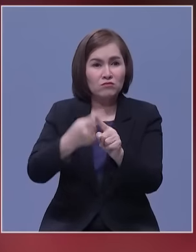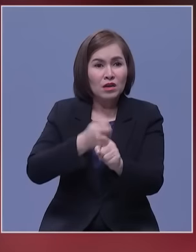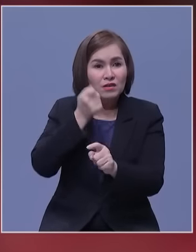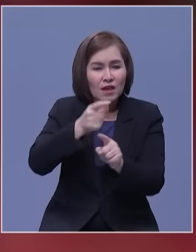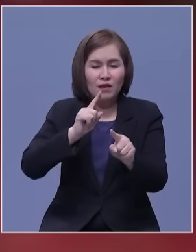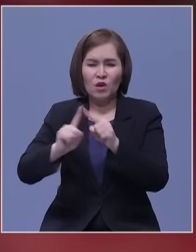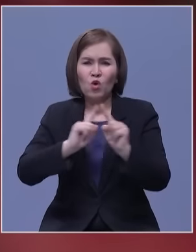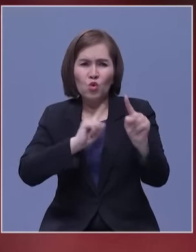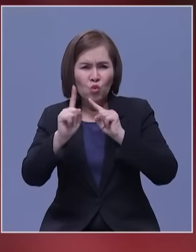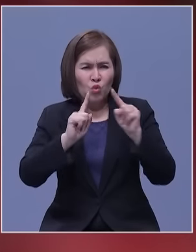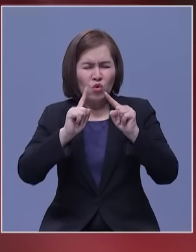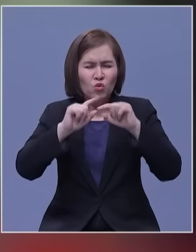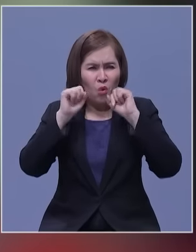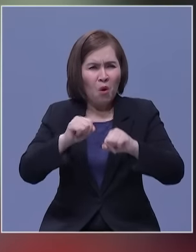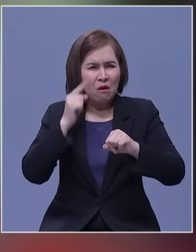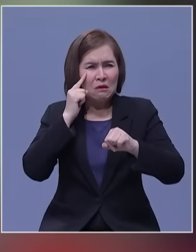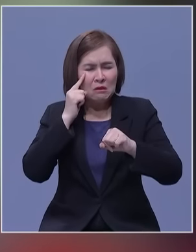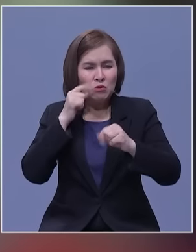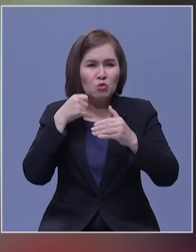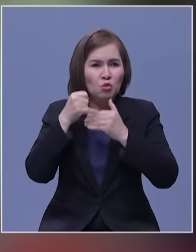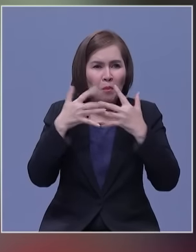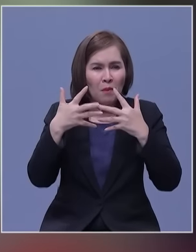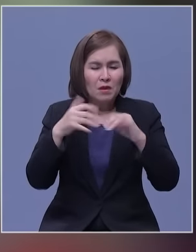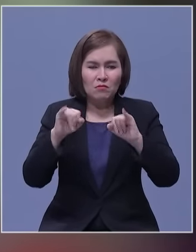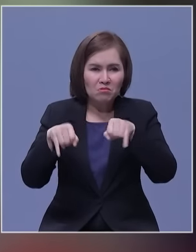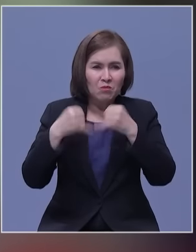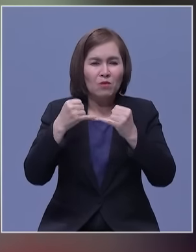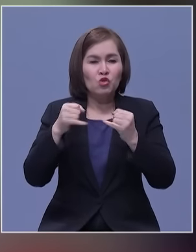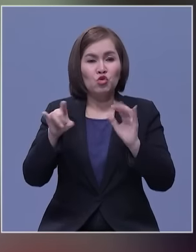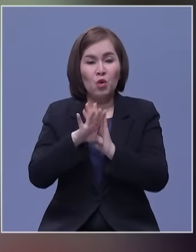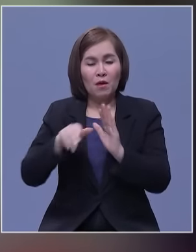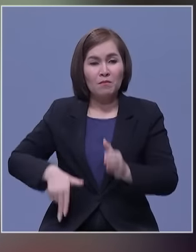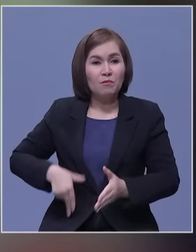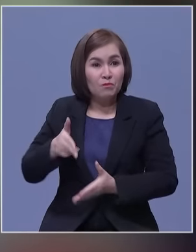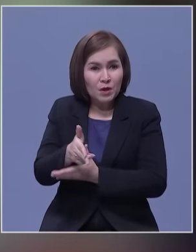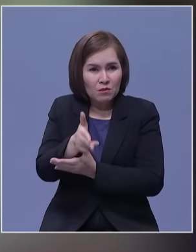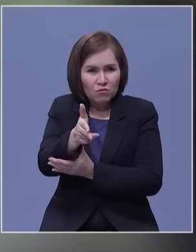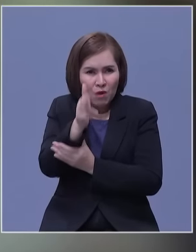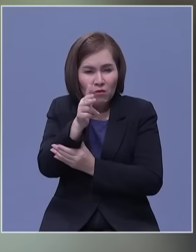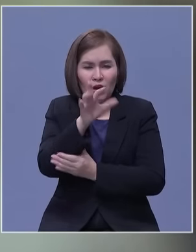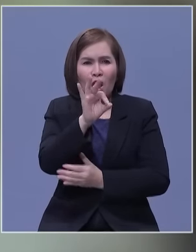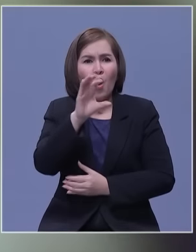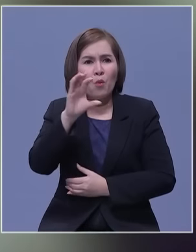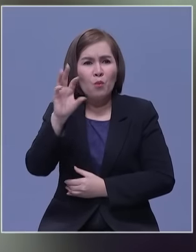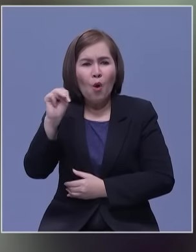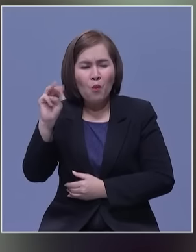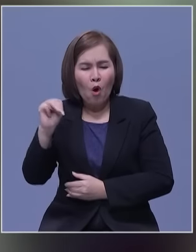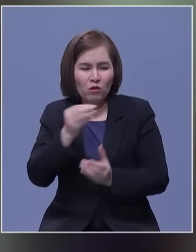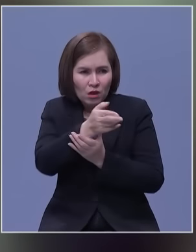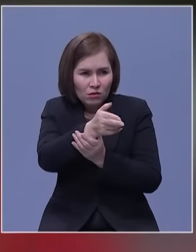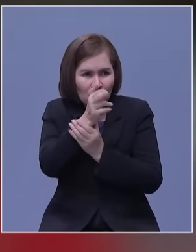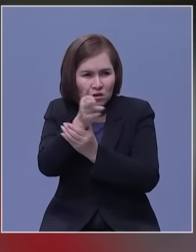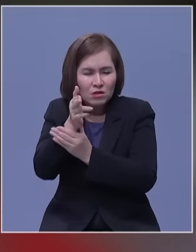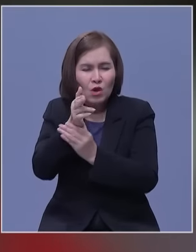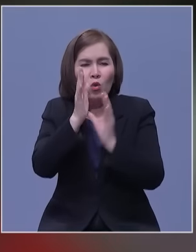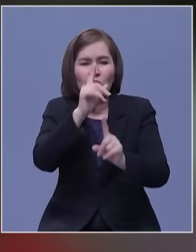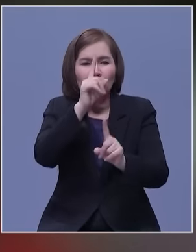ไม่รู้คุยกันยังไงนะครับตกลงกันไม่ได้ก่อนจะใช้อาวุธปืนพกสั้นขนาด 9มมไล่ยิงจนมีคนที่รับบาดเจ็บแล้วก็เสีย